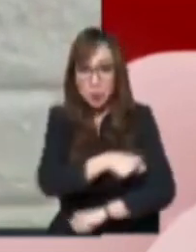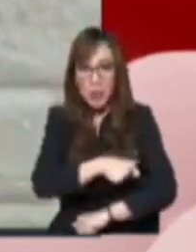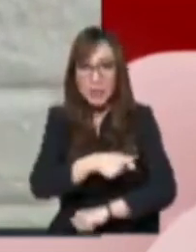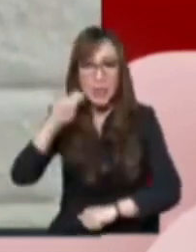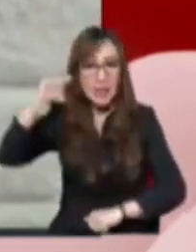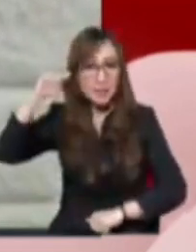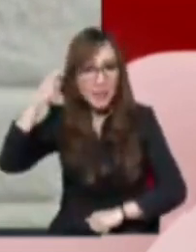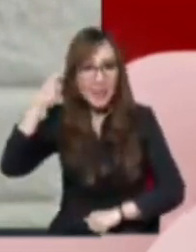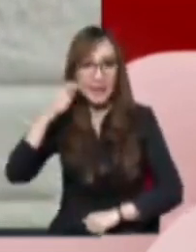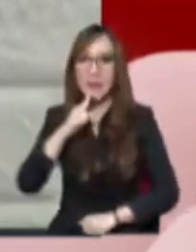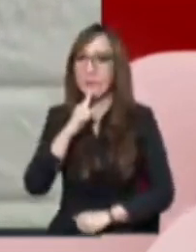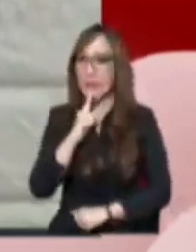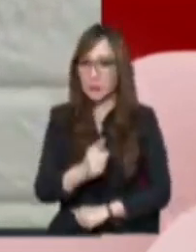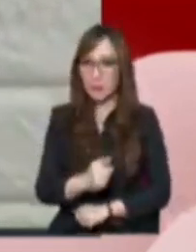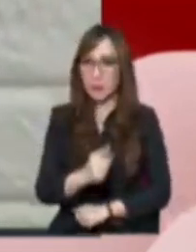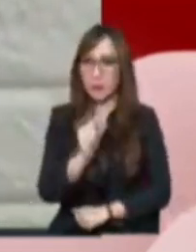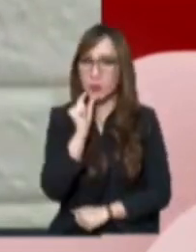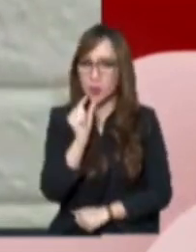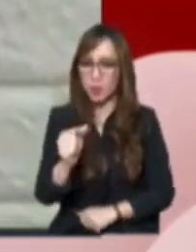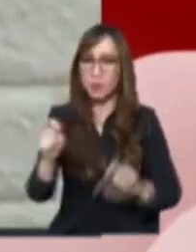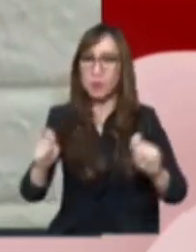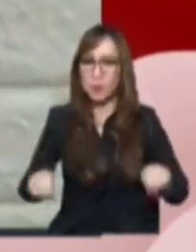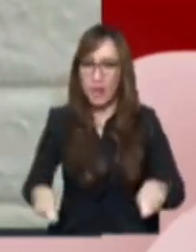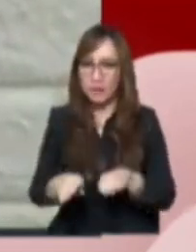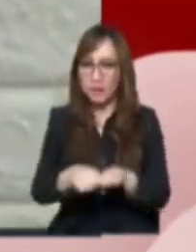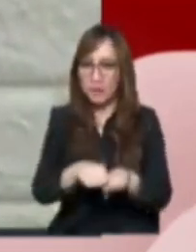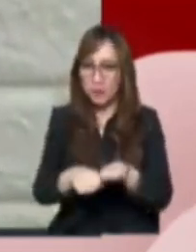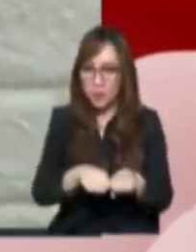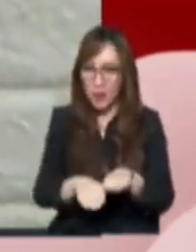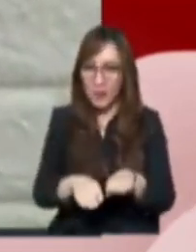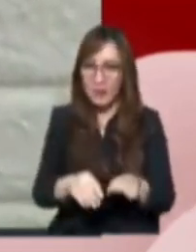akan menegur untuk menggunakan sesuai dengan fungsi dari masker atau facial